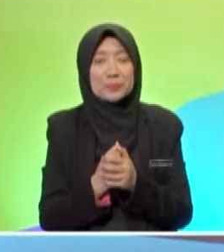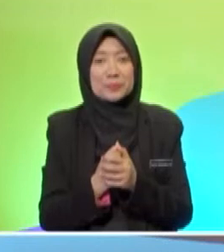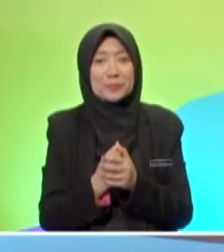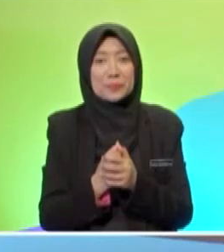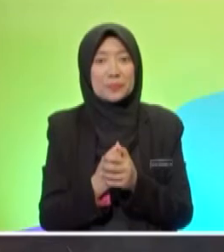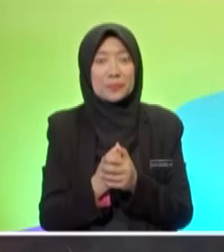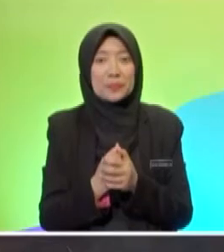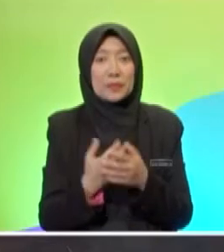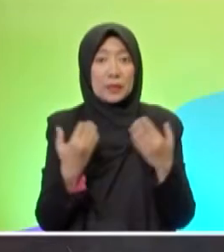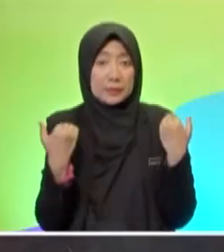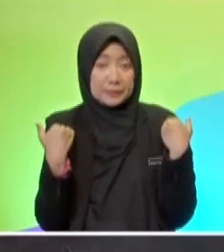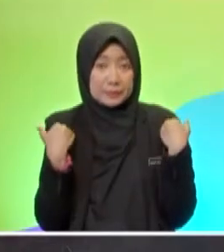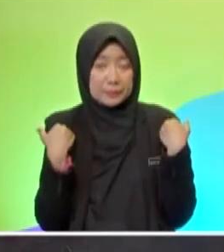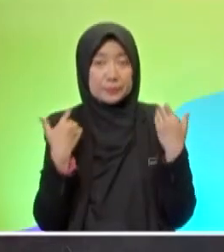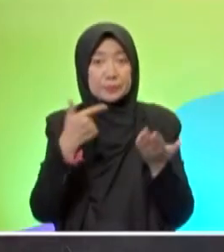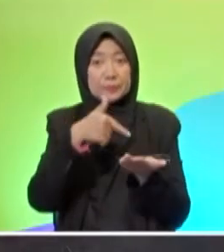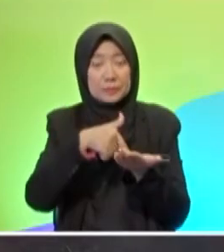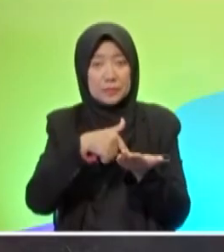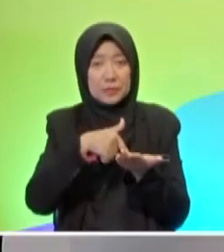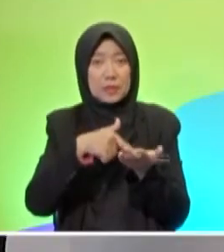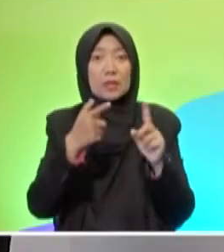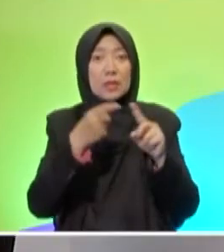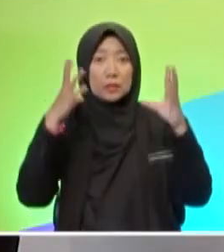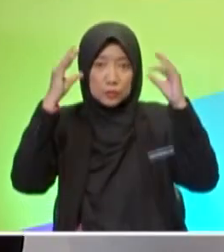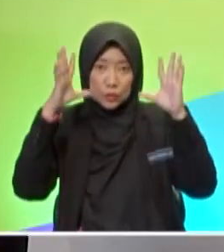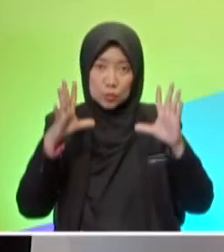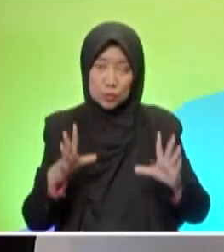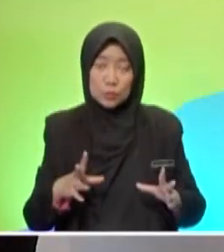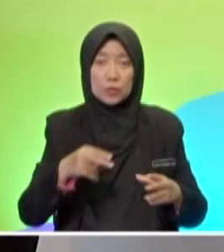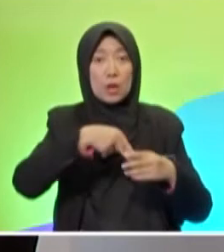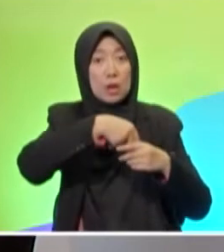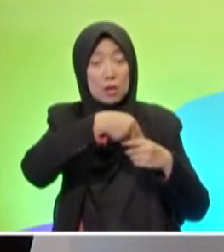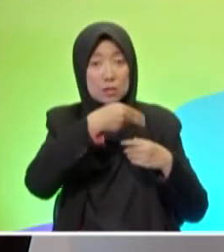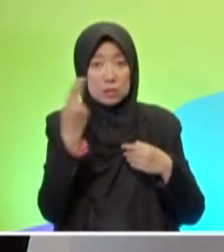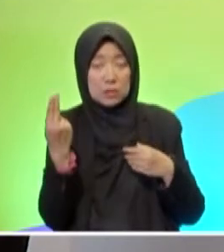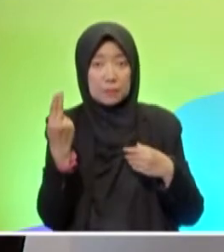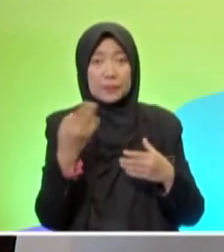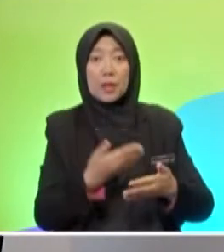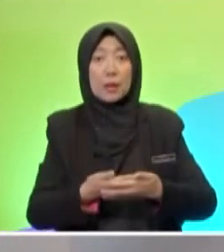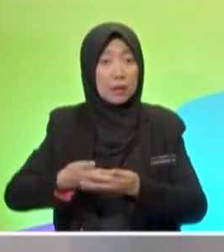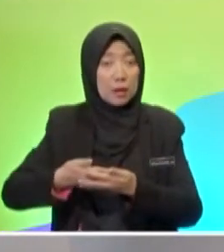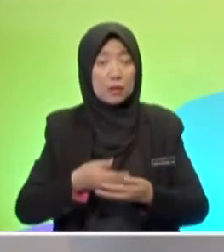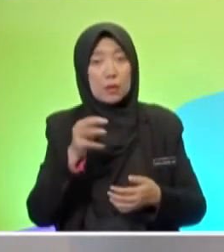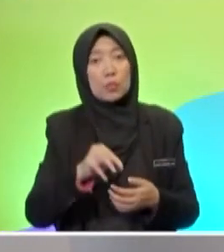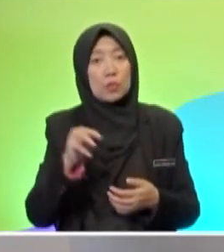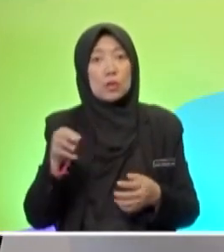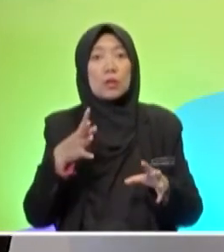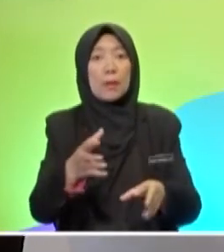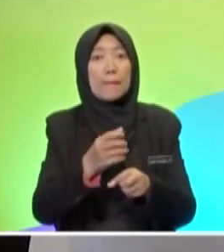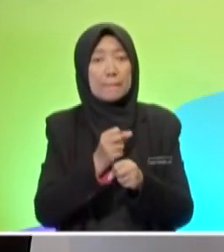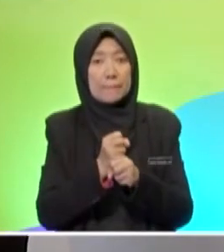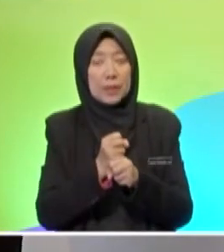jadi persego Oke jadi ah Siapa yang kita dapat dapat dipercayai menit tadi anak-anakmu dikit n-ide dapat